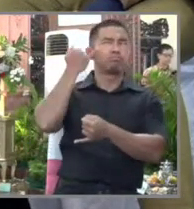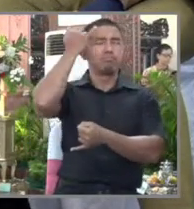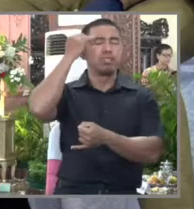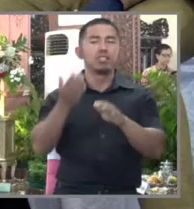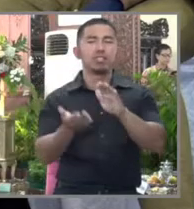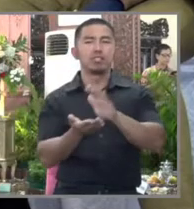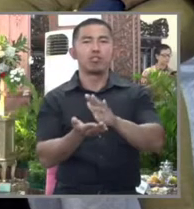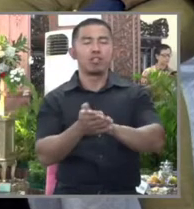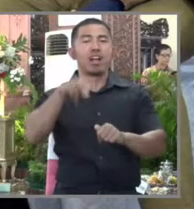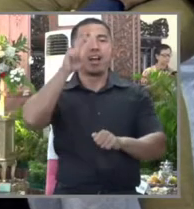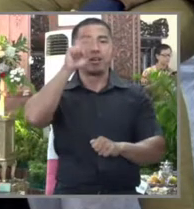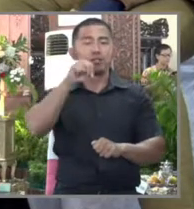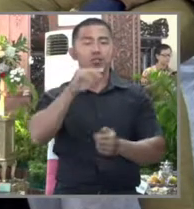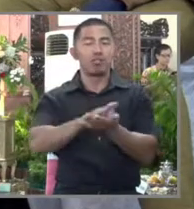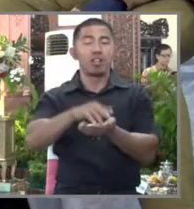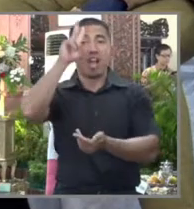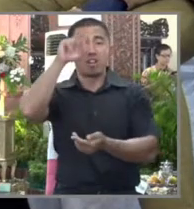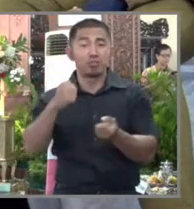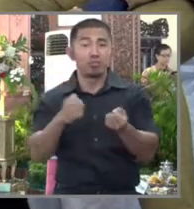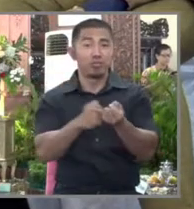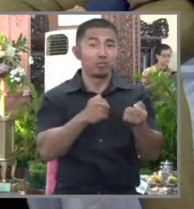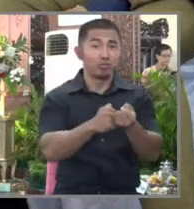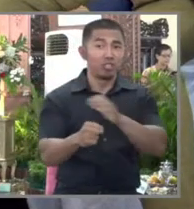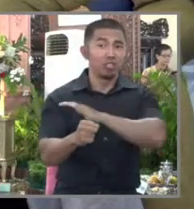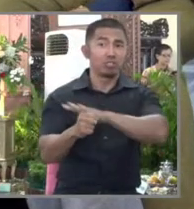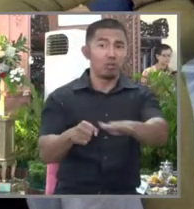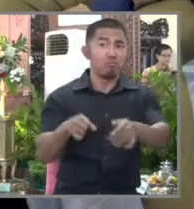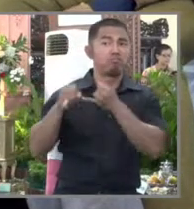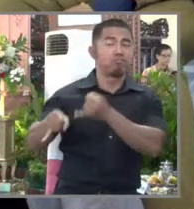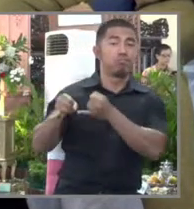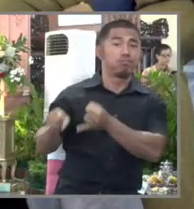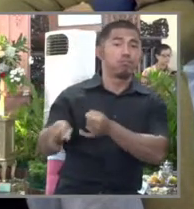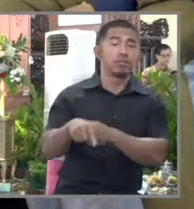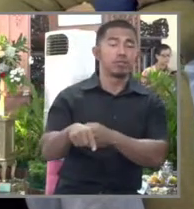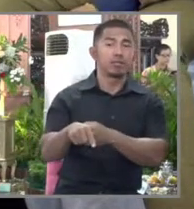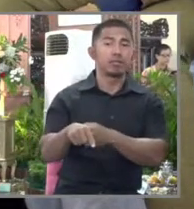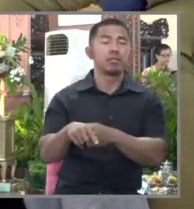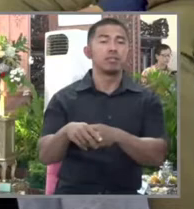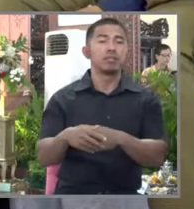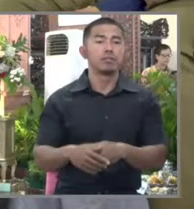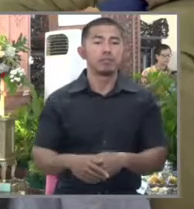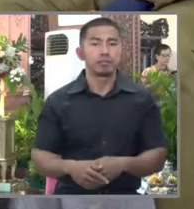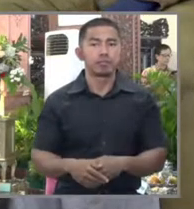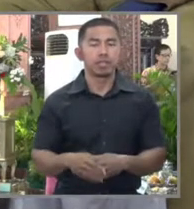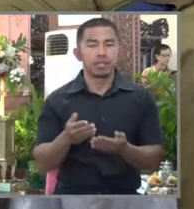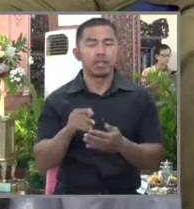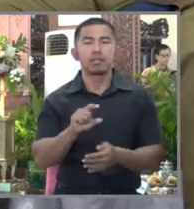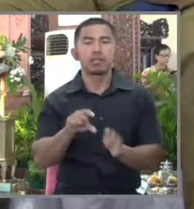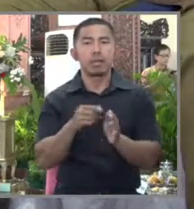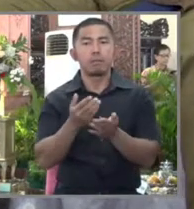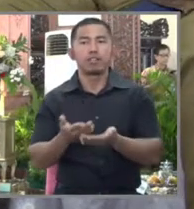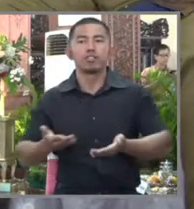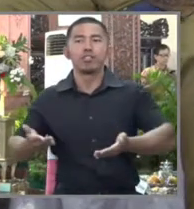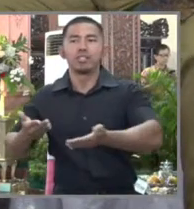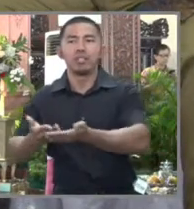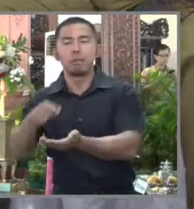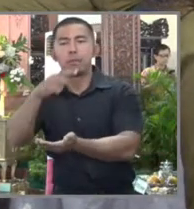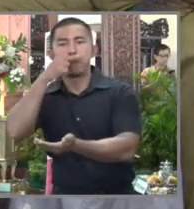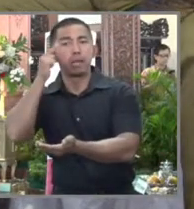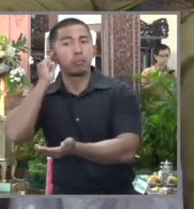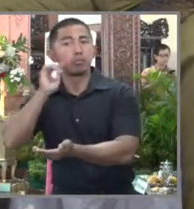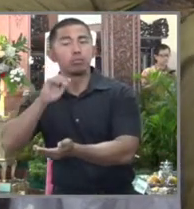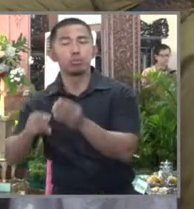harus mendukung adanya stop bullying tersebut. Dengan adanya sosialisasi lewat bapak ibu gurunya